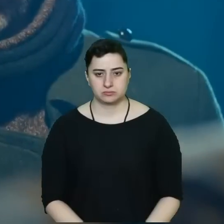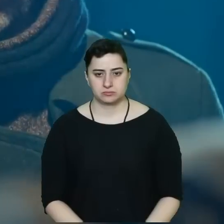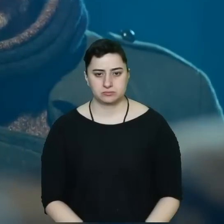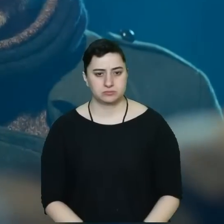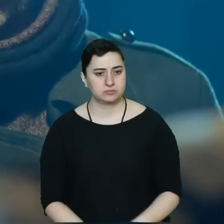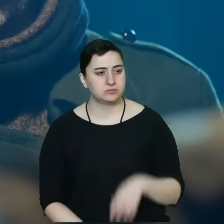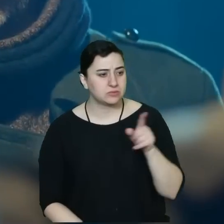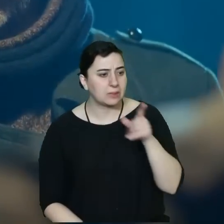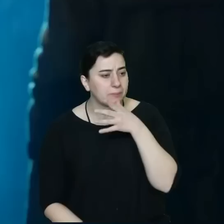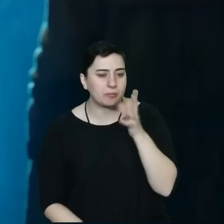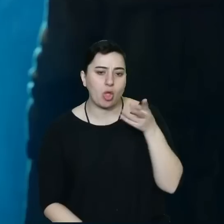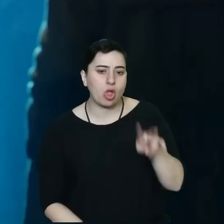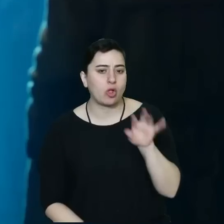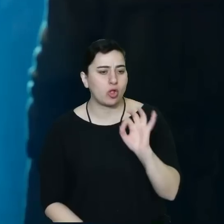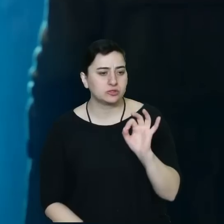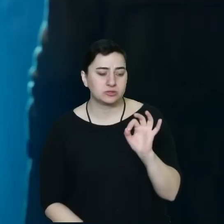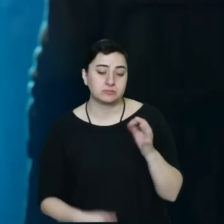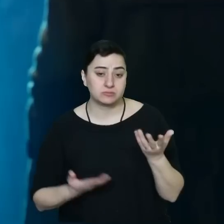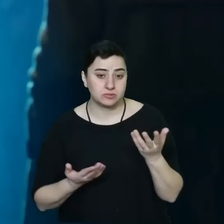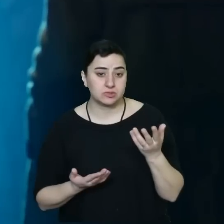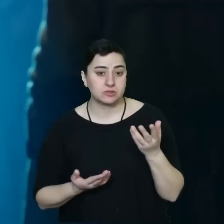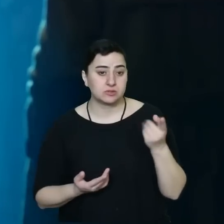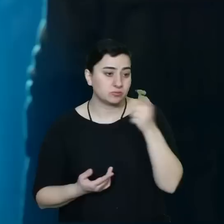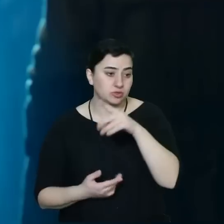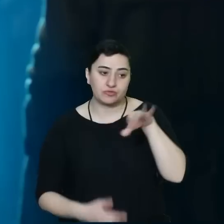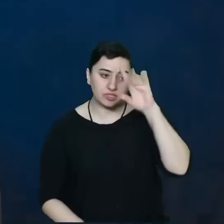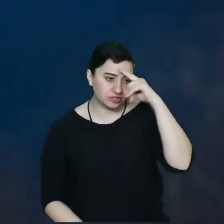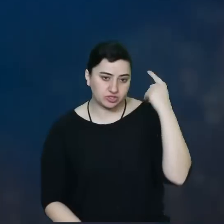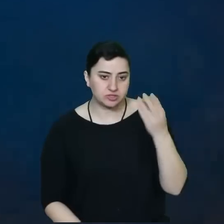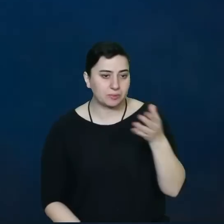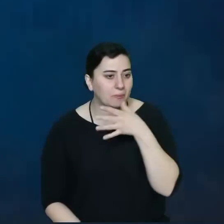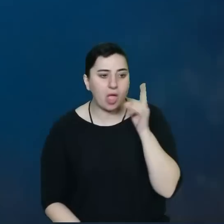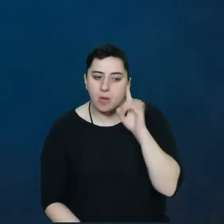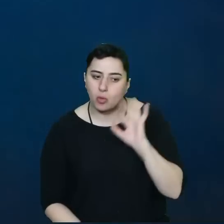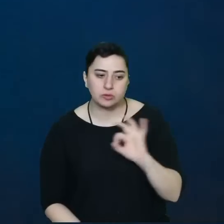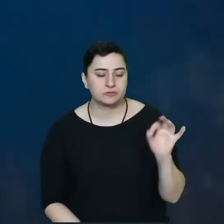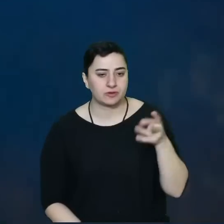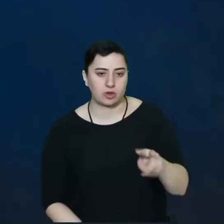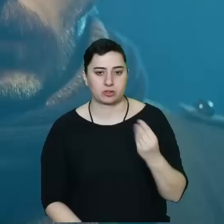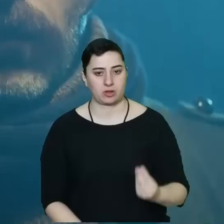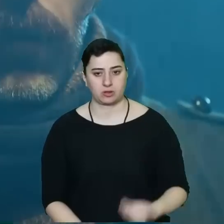Sen de bilmeden öleceksin. Bence sen ondan daha şanslısın.